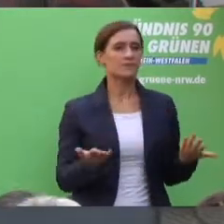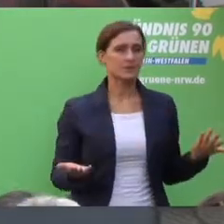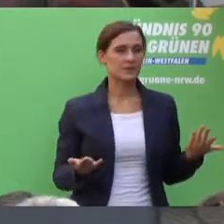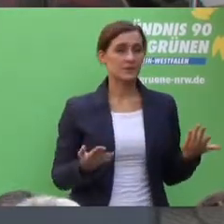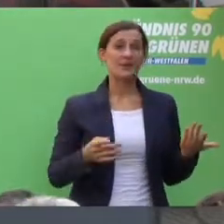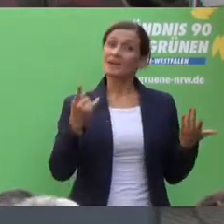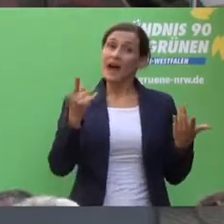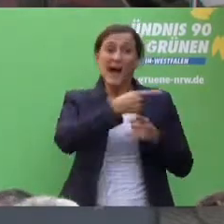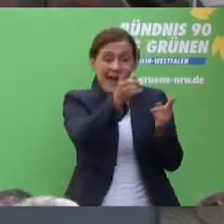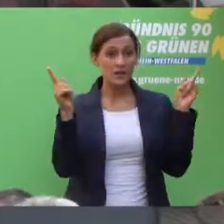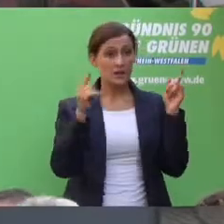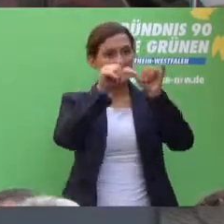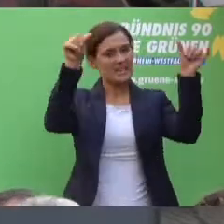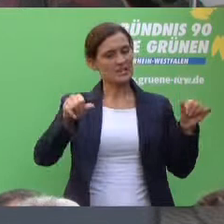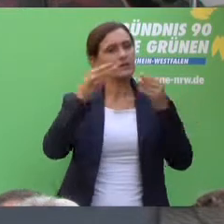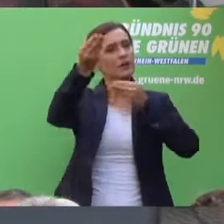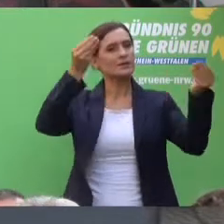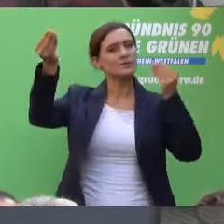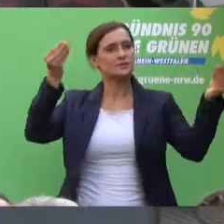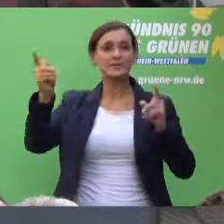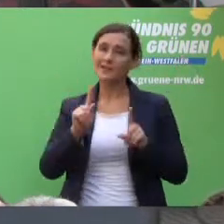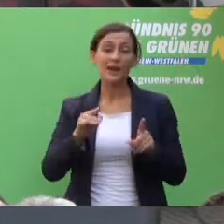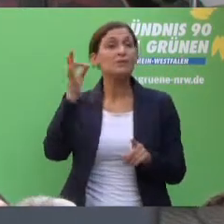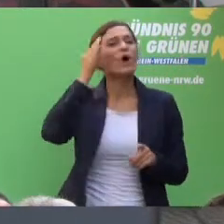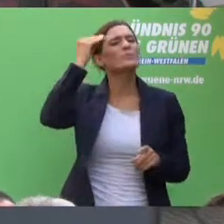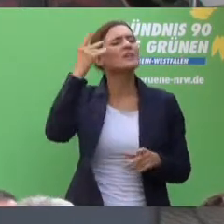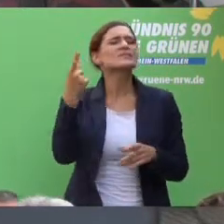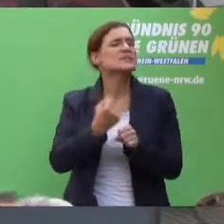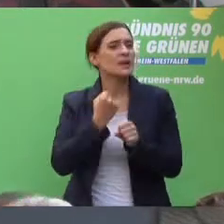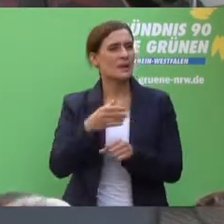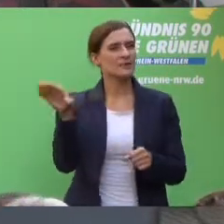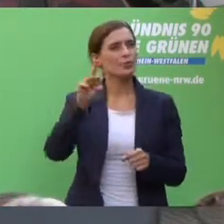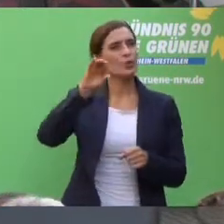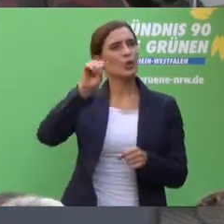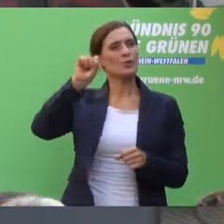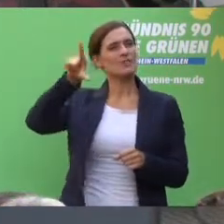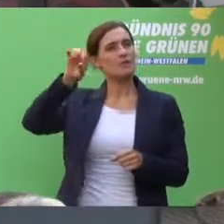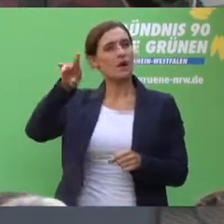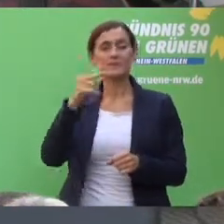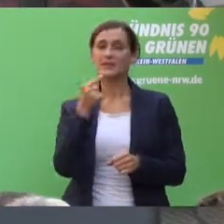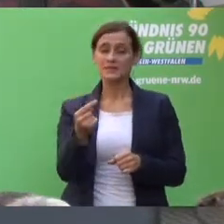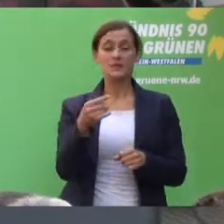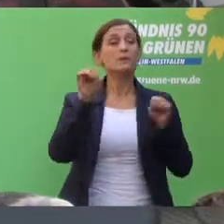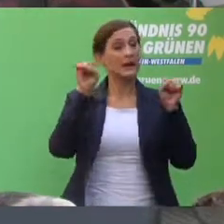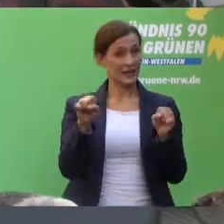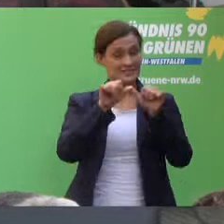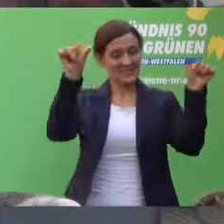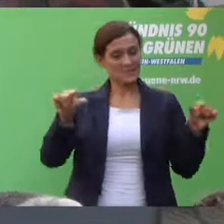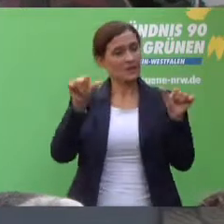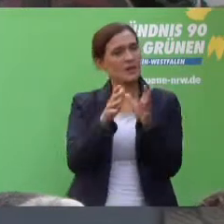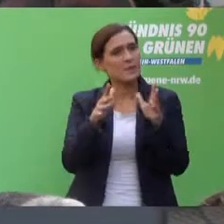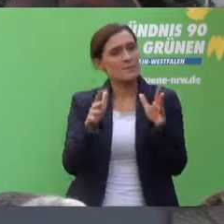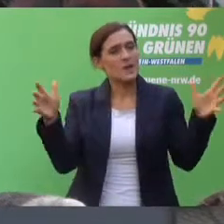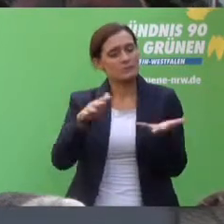es wenig Zertifikate gibt. Was hat Frau Merkel mit Herrn Rösler gemacht? die haben die Menge der Zertifikate so ausgeweitet, dass es